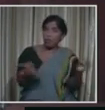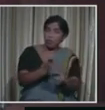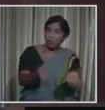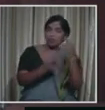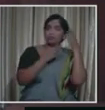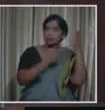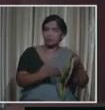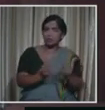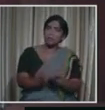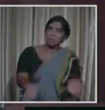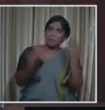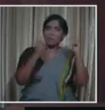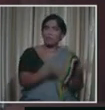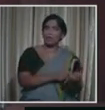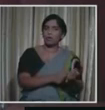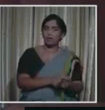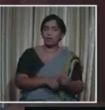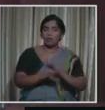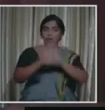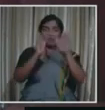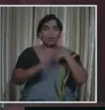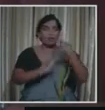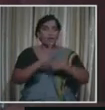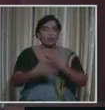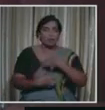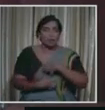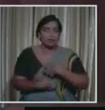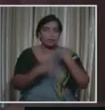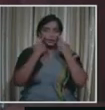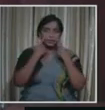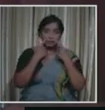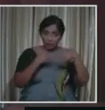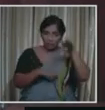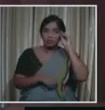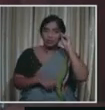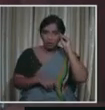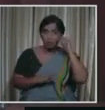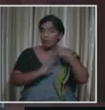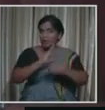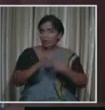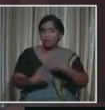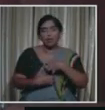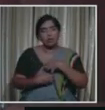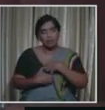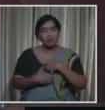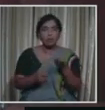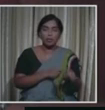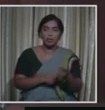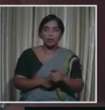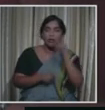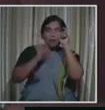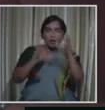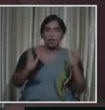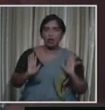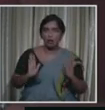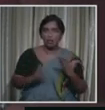lo, diat karu paham ya. Eh paham itu mulu rata mah kampau ada patuna, terunggan. Rata mah kampau ada patuna eh paham itu. Kau tu balang ini.